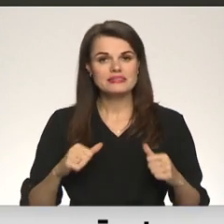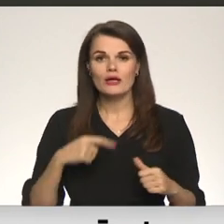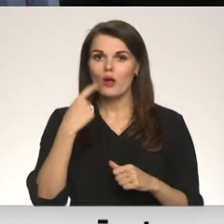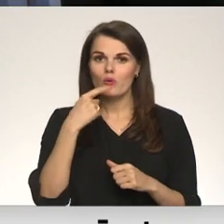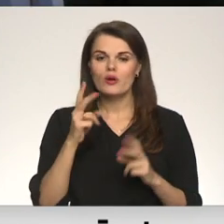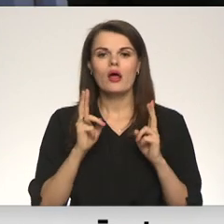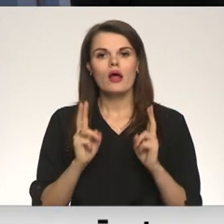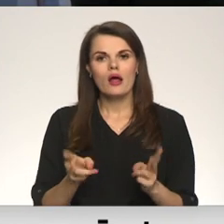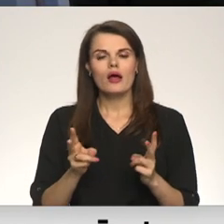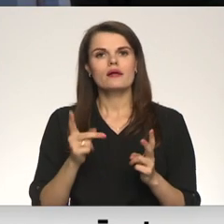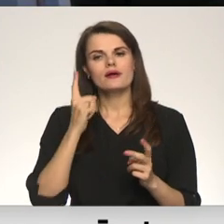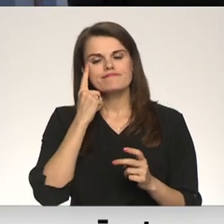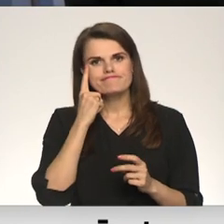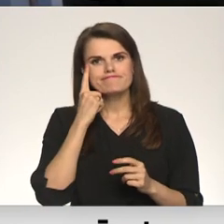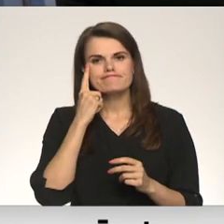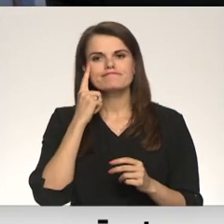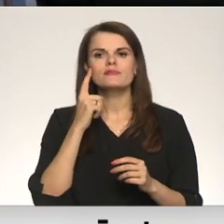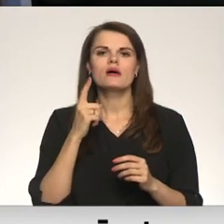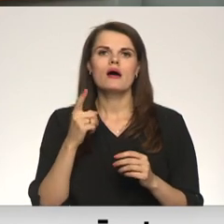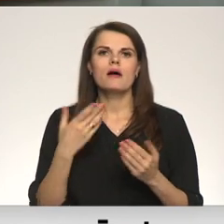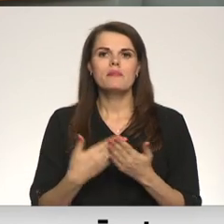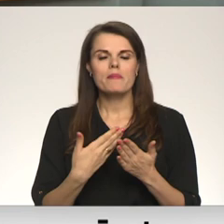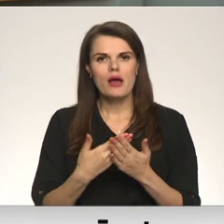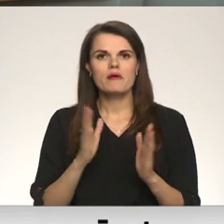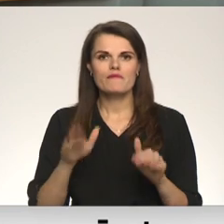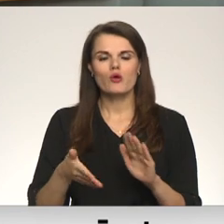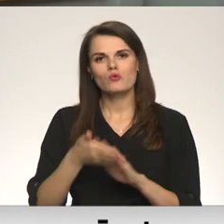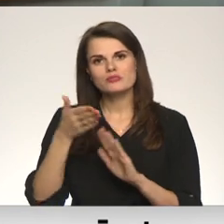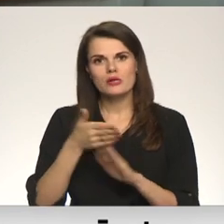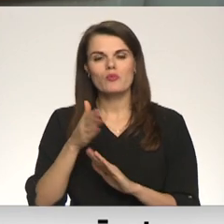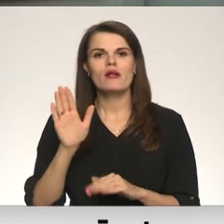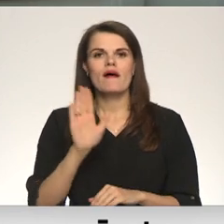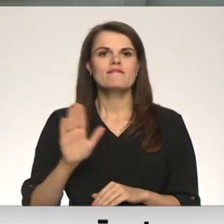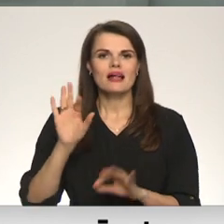atvieglot situāciju ar ģimenes ārstu noslodzi varētu fakts, ka valstī pamazām sāk